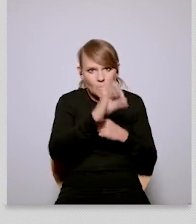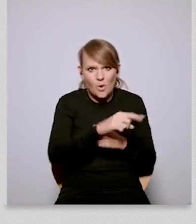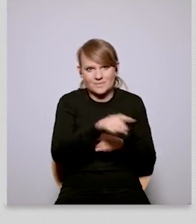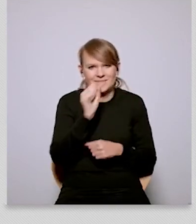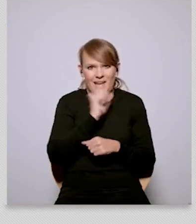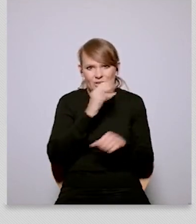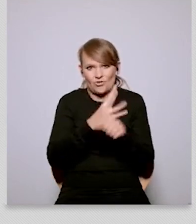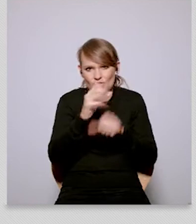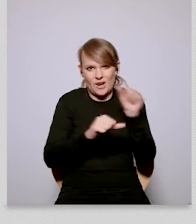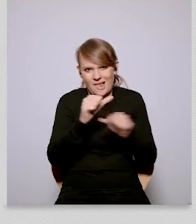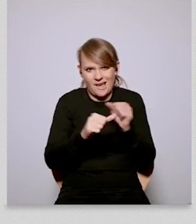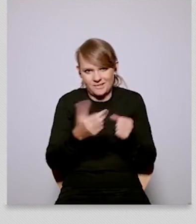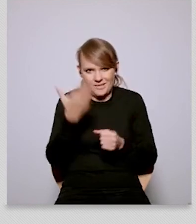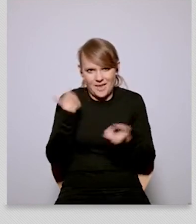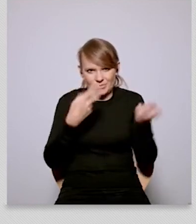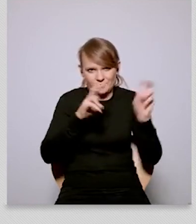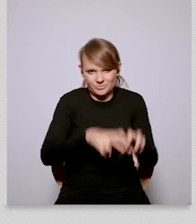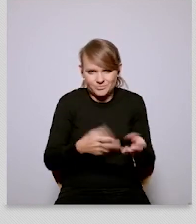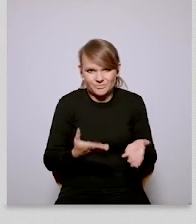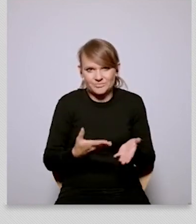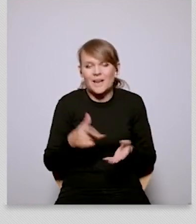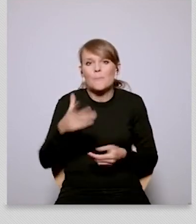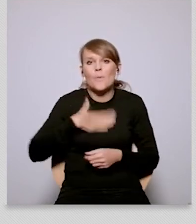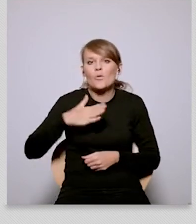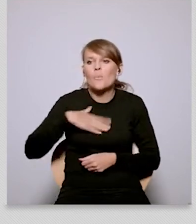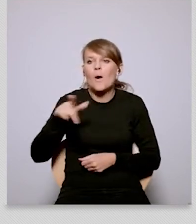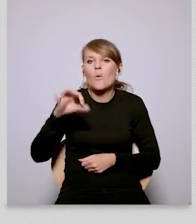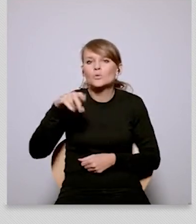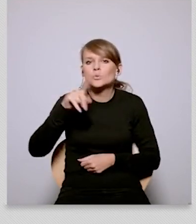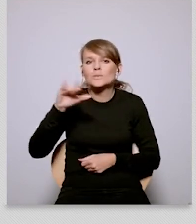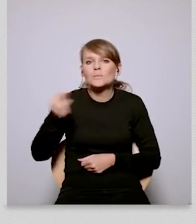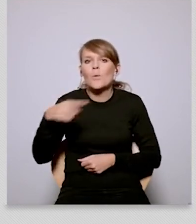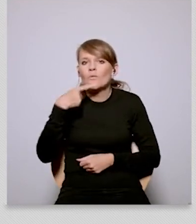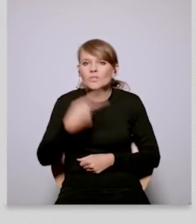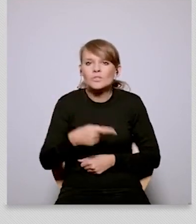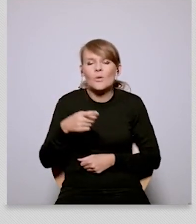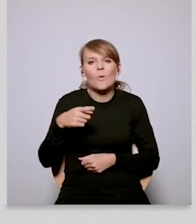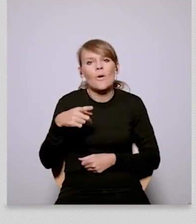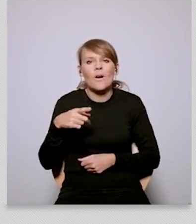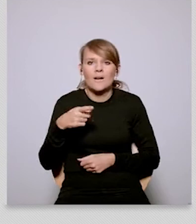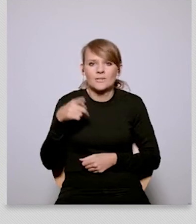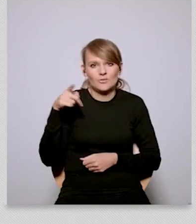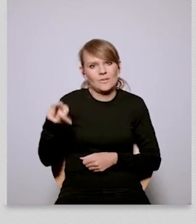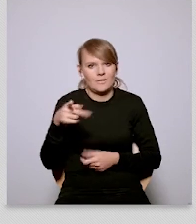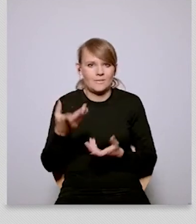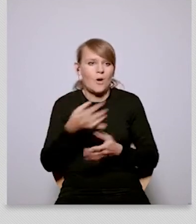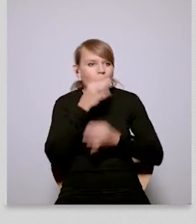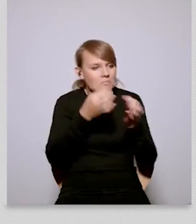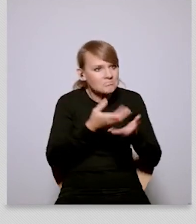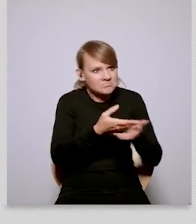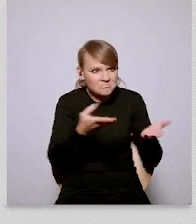bardzo mi się podobało to co Suzy powiedziała że wmawia nam się tak jakbyśmy mieli teraz wybór czy się